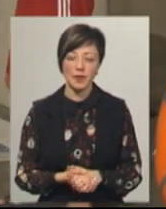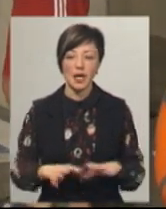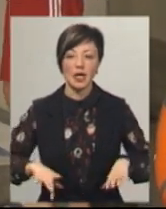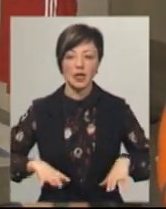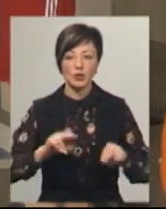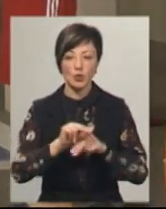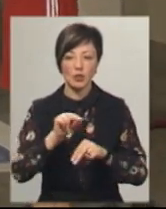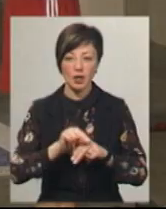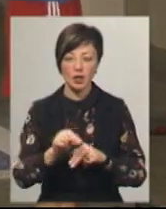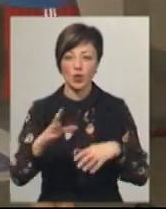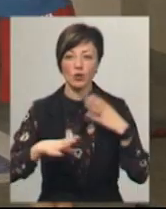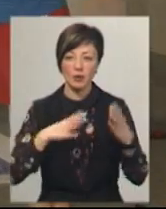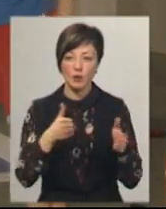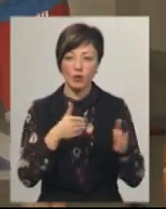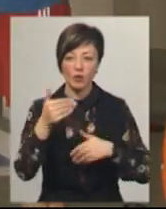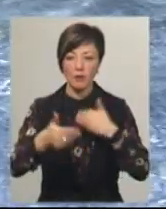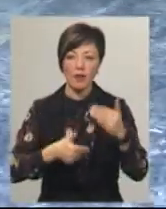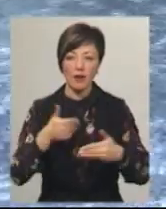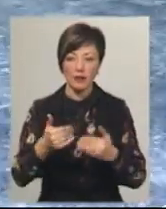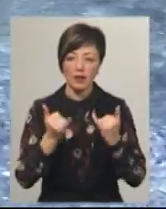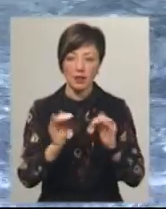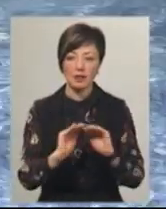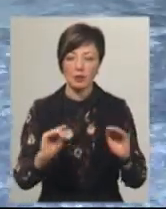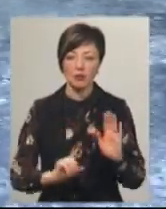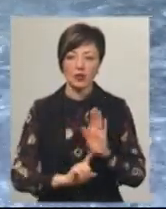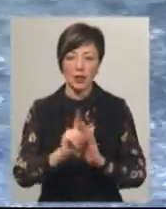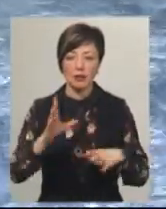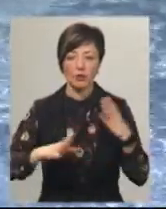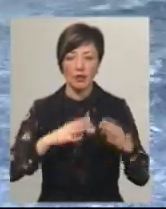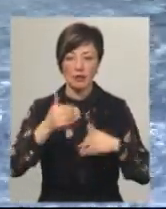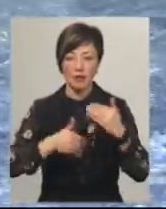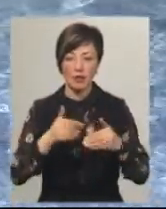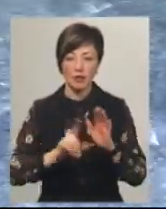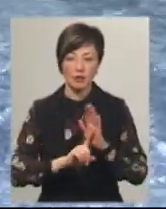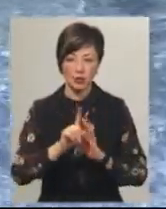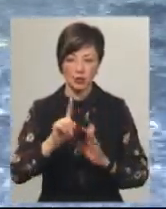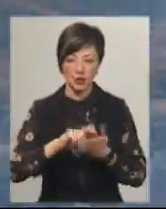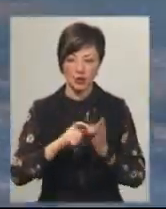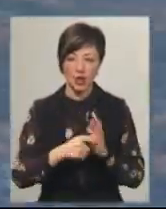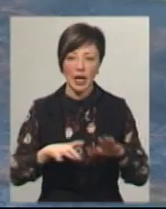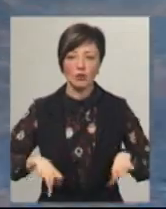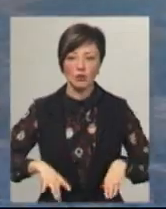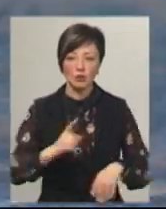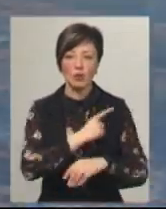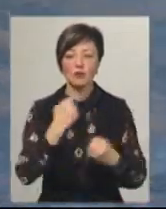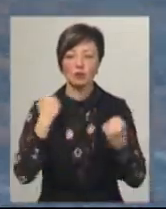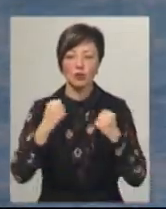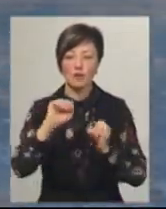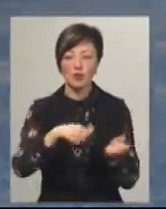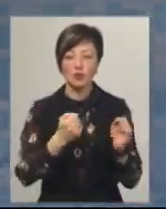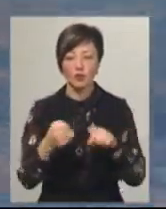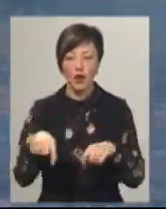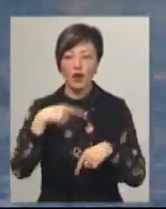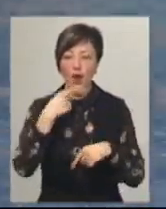Інструктаж, розминка, підготовка до плавання в басейні для малюків. Так починається тренування з плавання для початківців. Інструктор, майстер спорту з веслування Микола